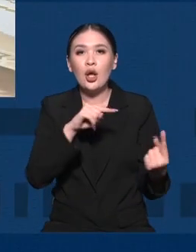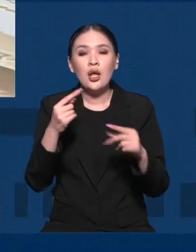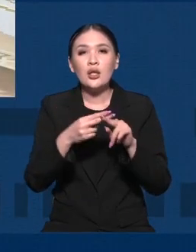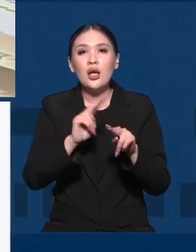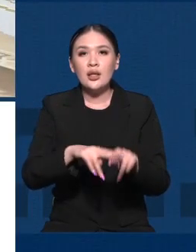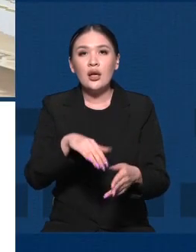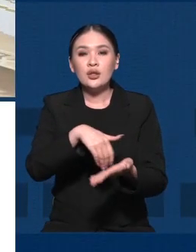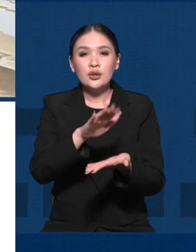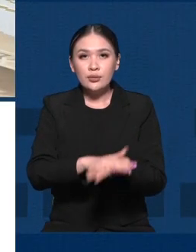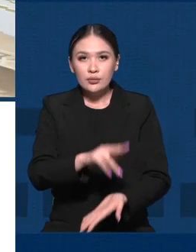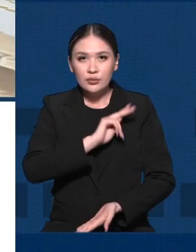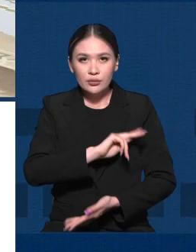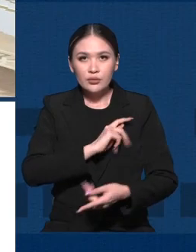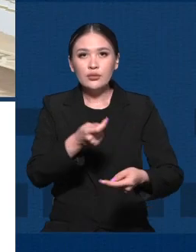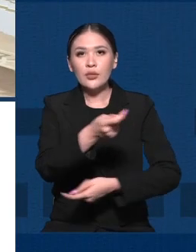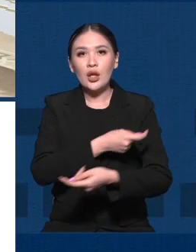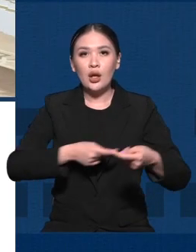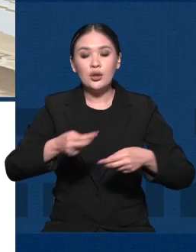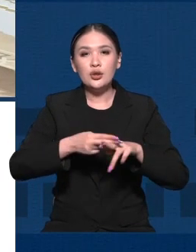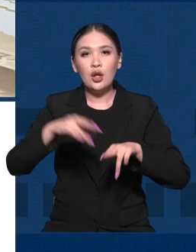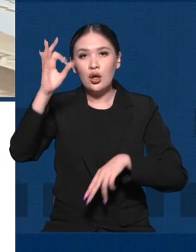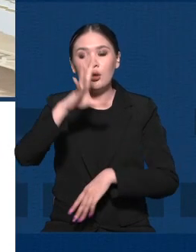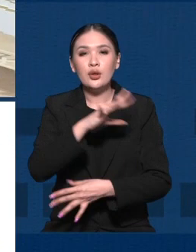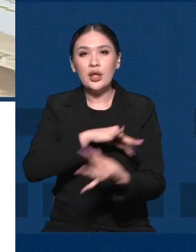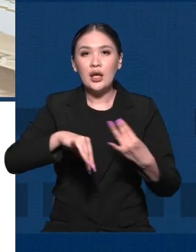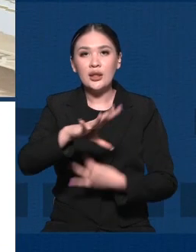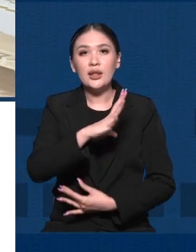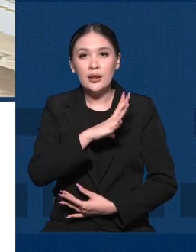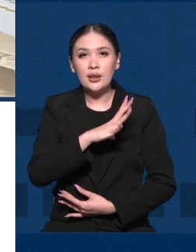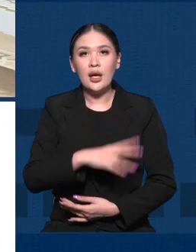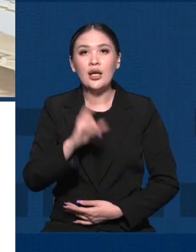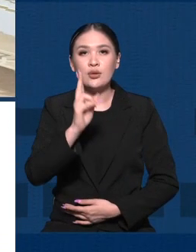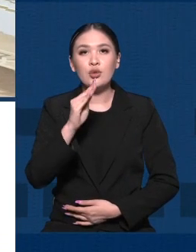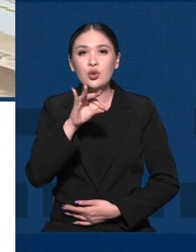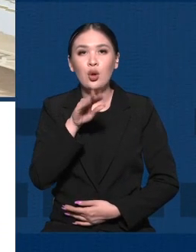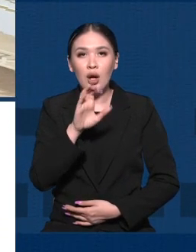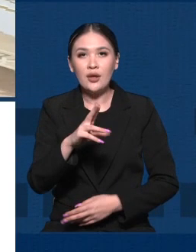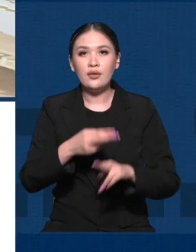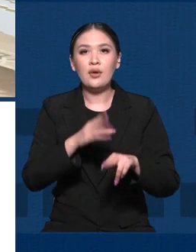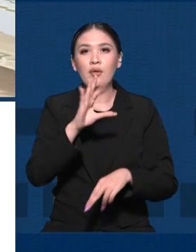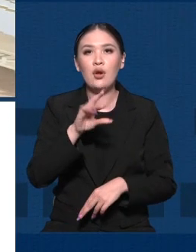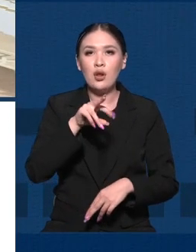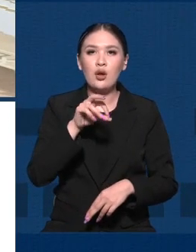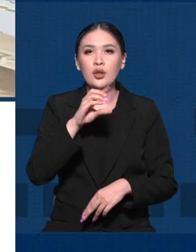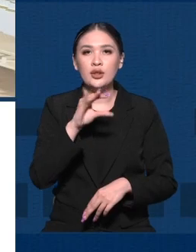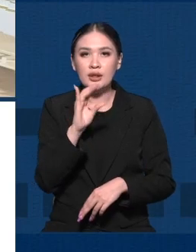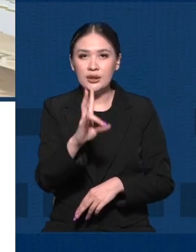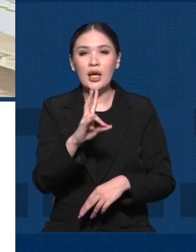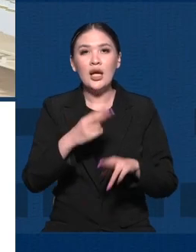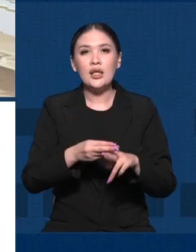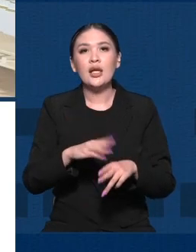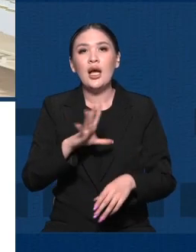стратегиялық серіктестік пен одақтастықты нығайту мәселелері талқыланды. Касым Жомарт Токаев пен Вячеслав Володин